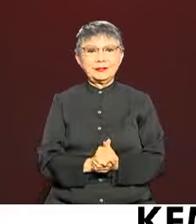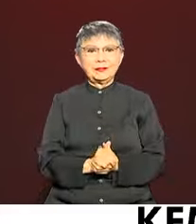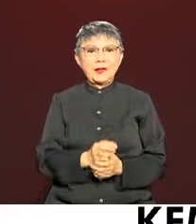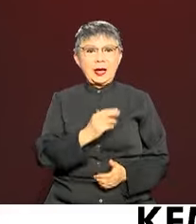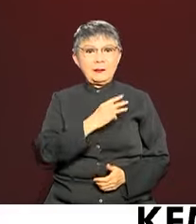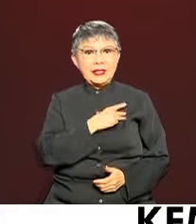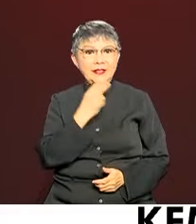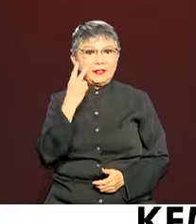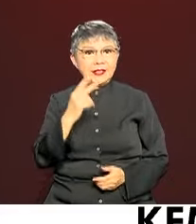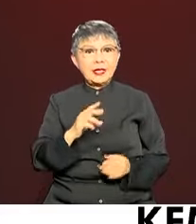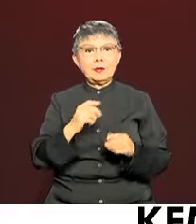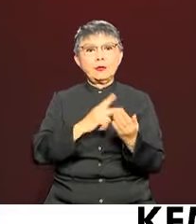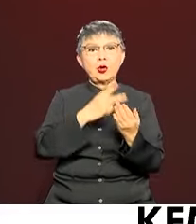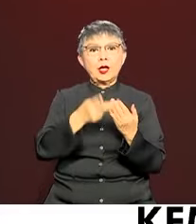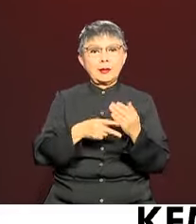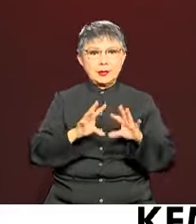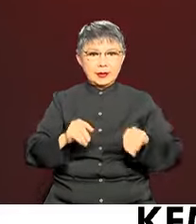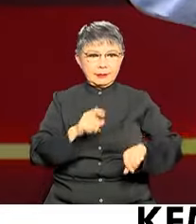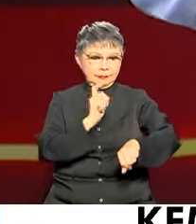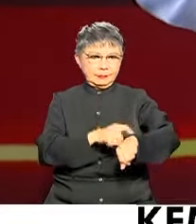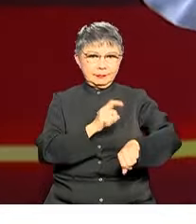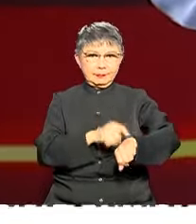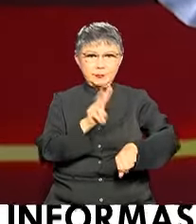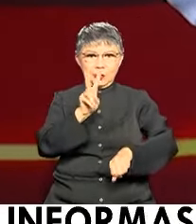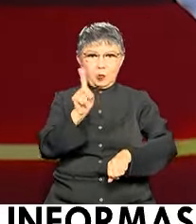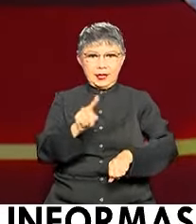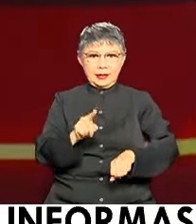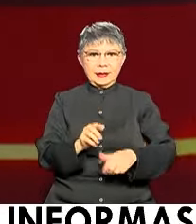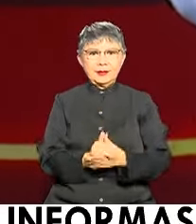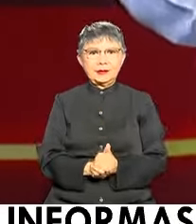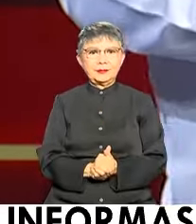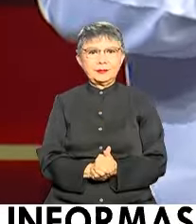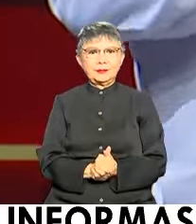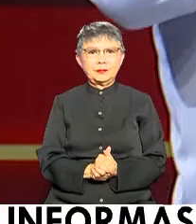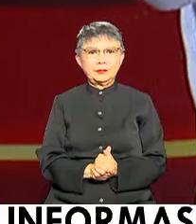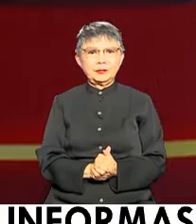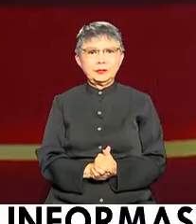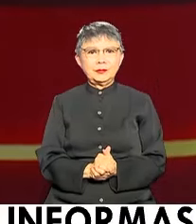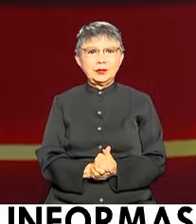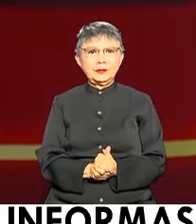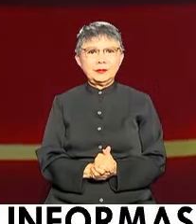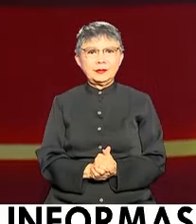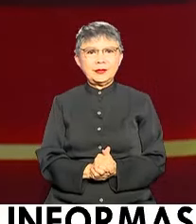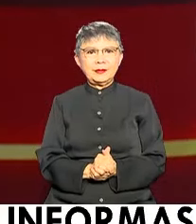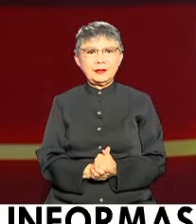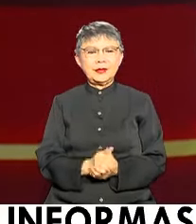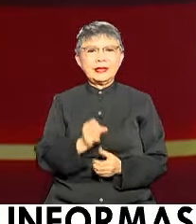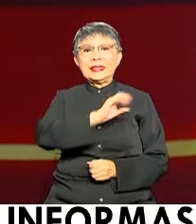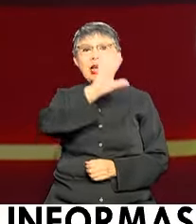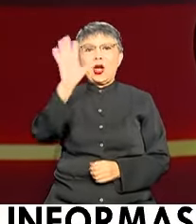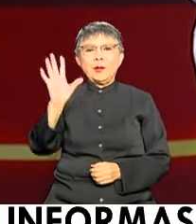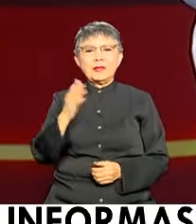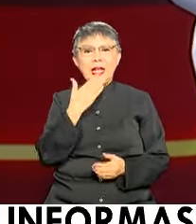visi misi dan program kerjanya waktu anda 2 menit dimulai Ketika anda berbicara Shalom salam